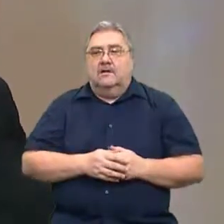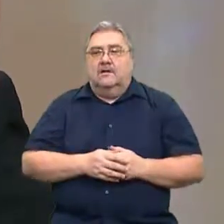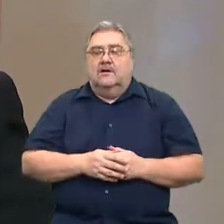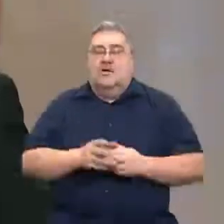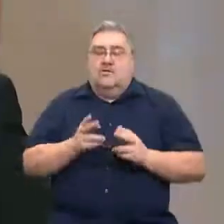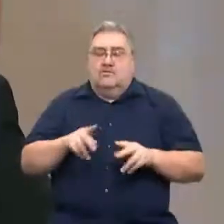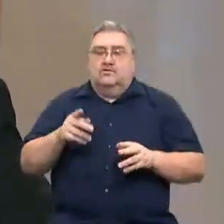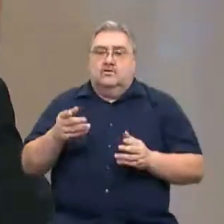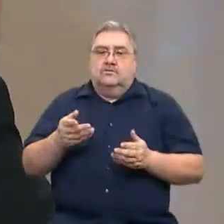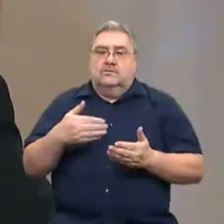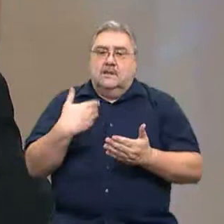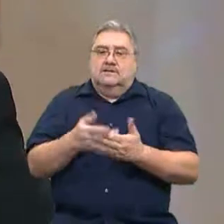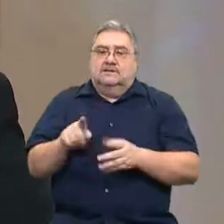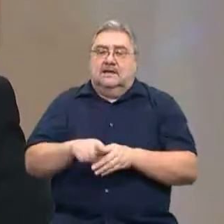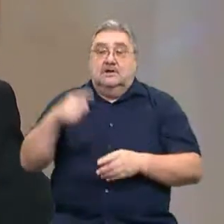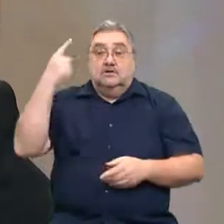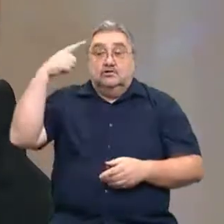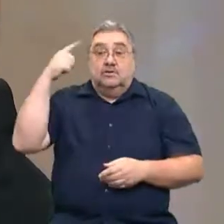studentům,